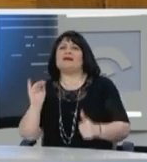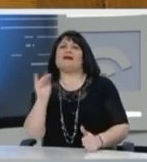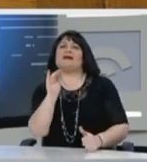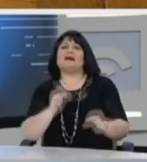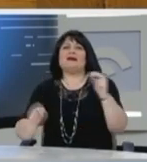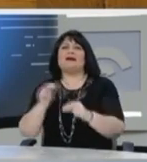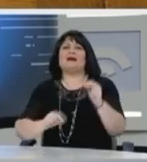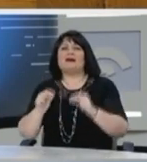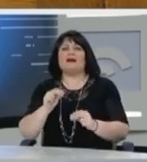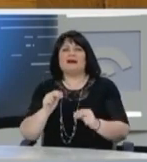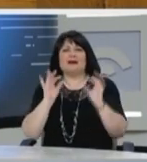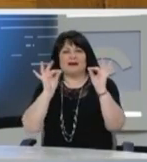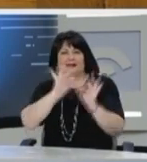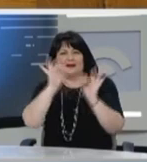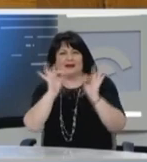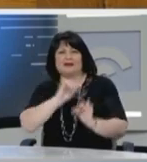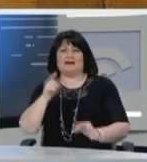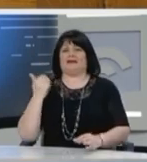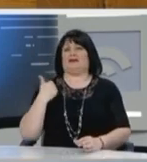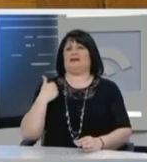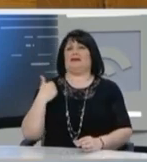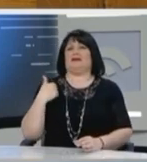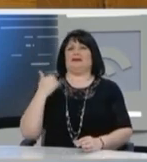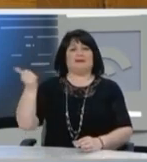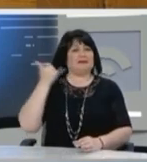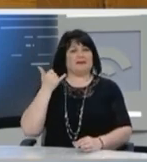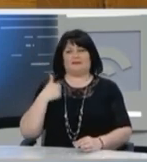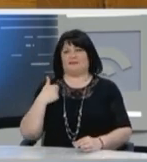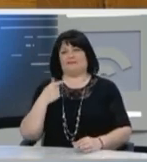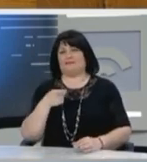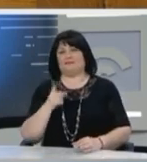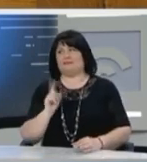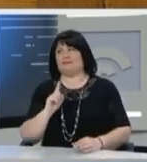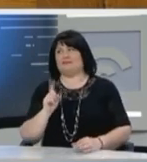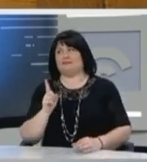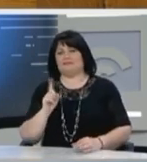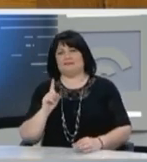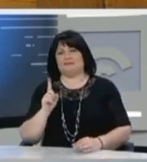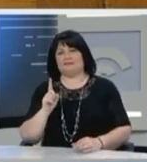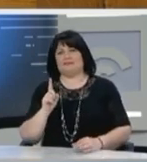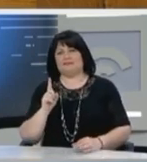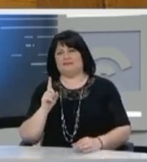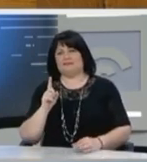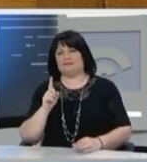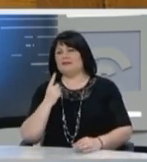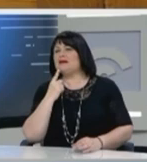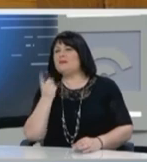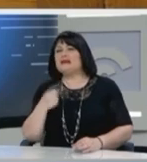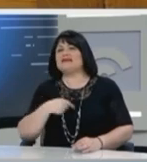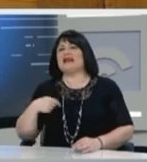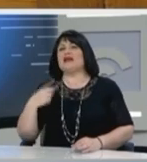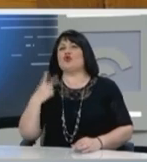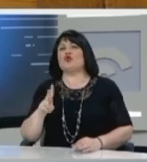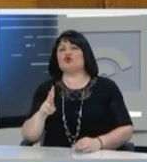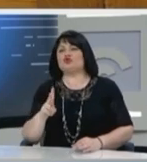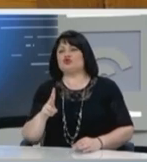δεκτό, μην μου τηλεφωνήσετε, κύριε, εσείς, μην μου τηλεφωνήσετε. Πέστε στον αρχηγό σας ότι